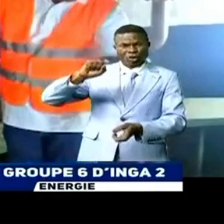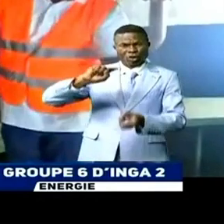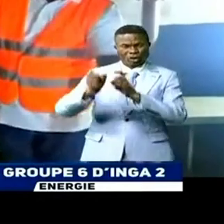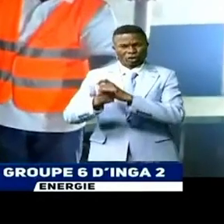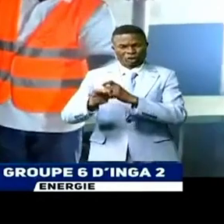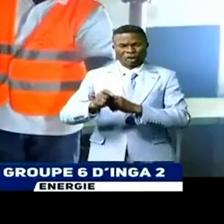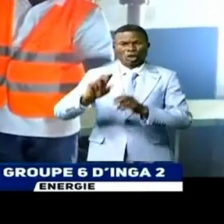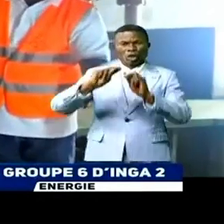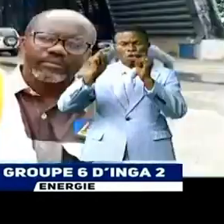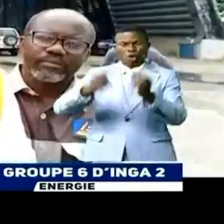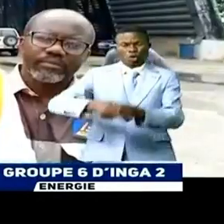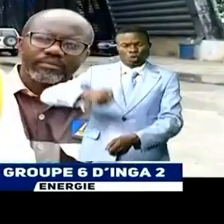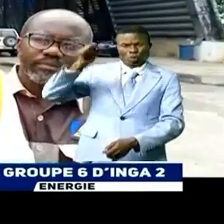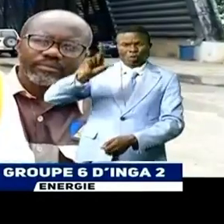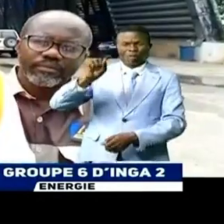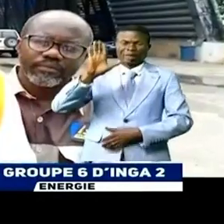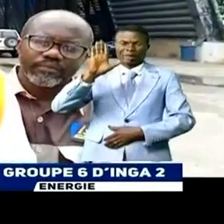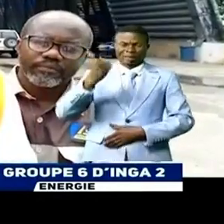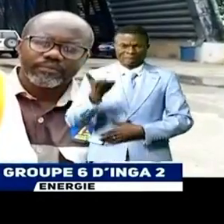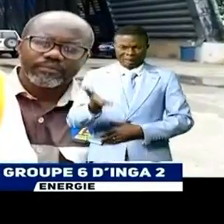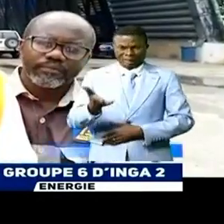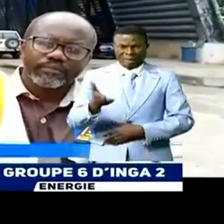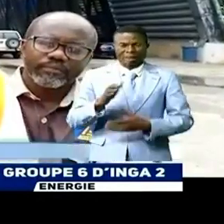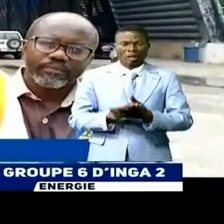5,7 invité par